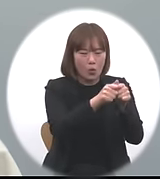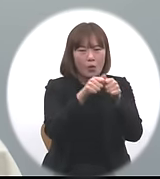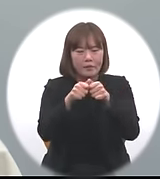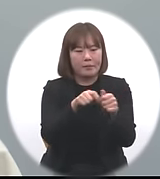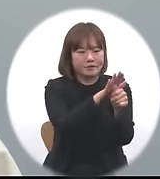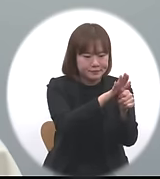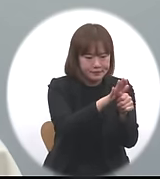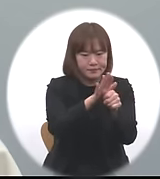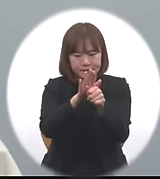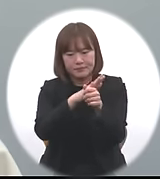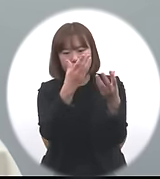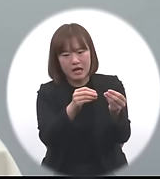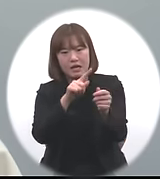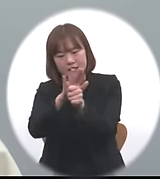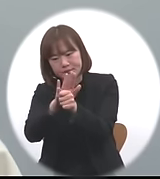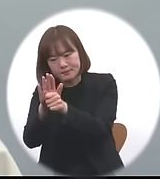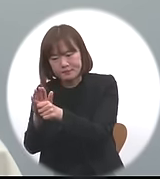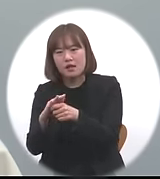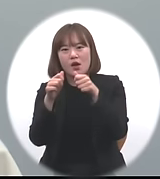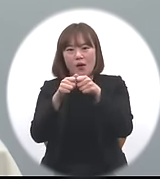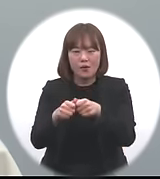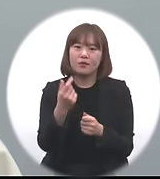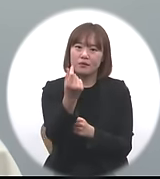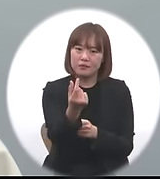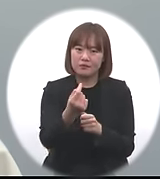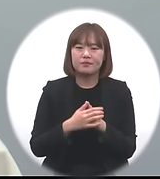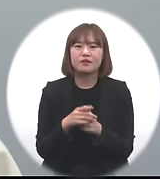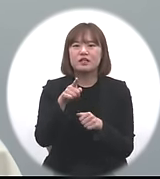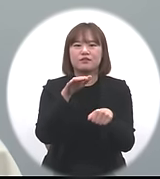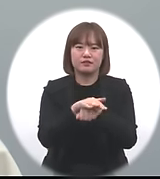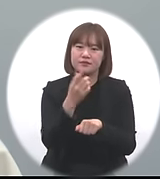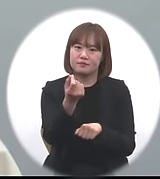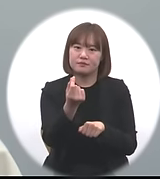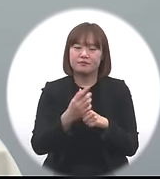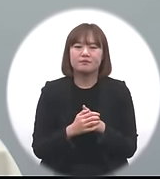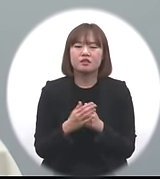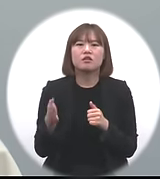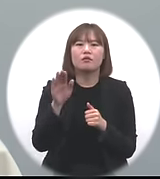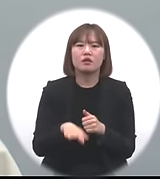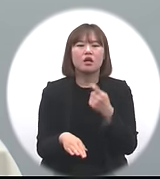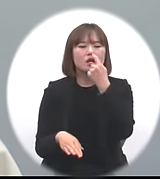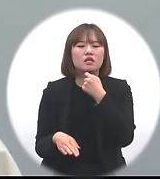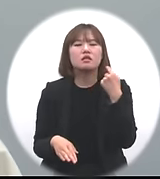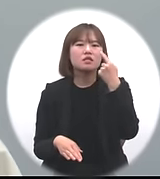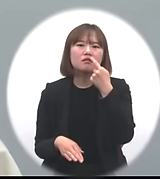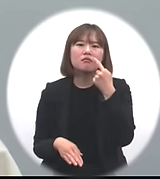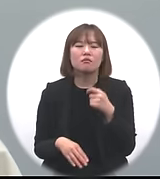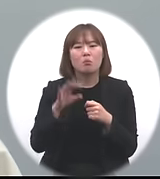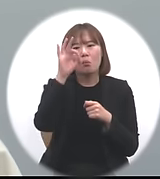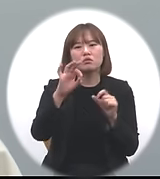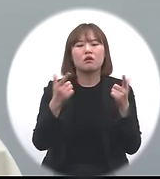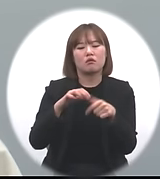불어가면서 하나를 닦고 여기 모셔놓고 또 하나를 다져다 닦고 깨질까봐 혹시라도 가죽에 스크래치 날까봐 다들 그러시잖아요. 근데